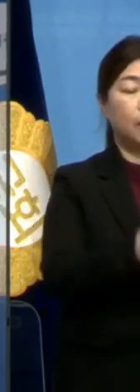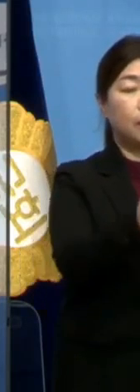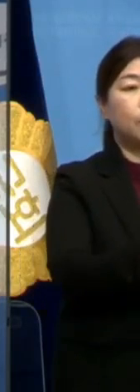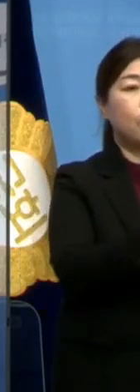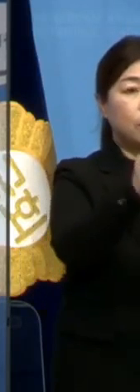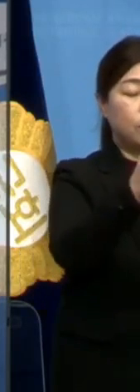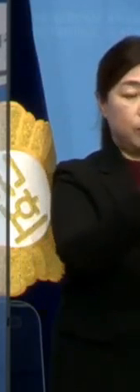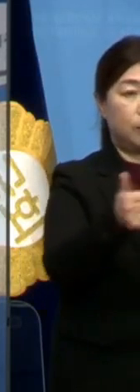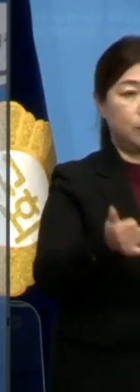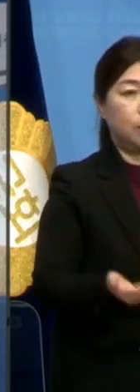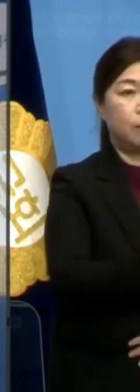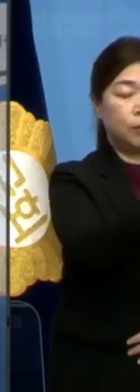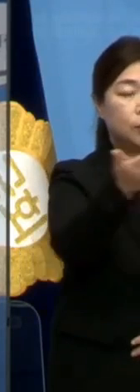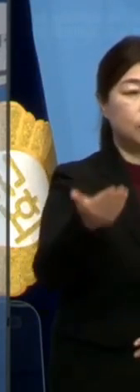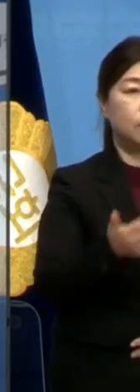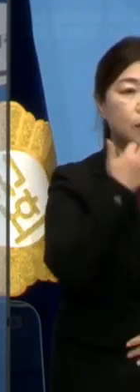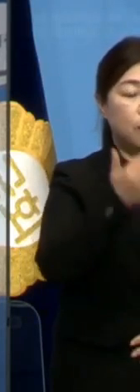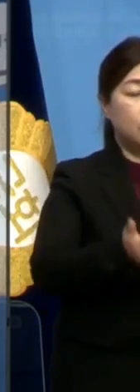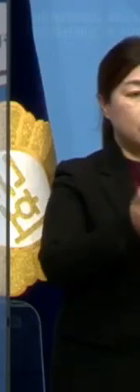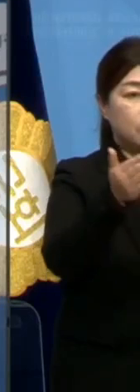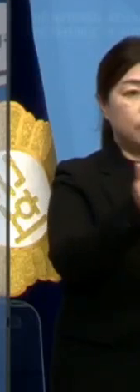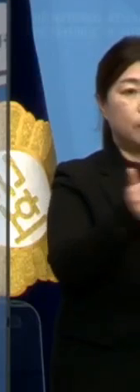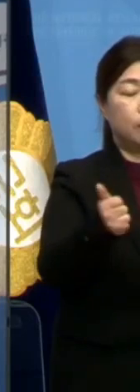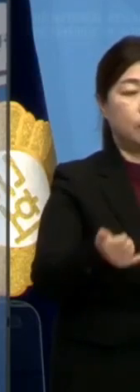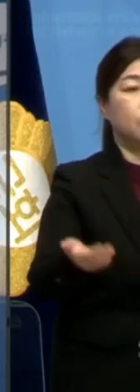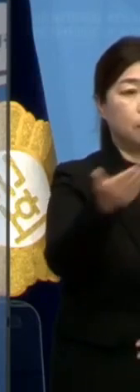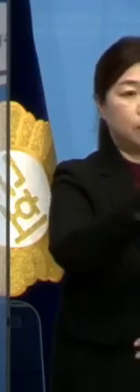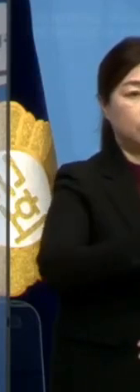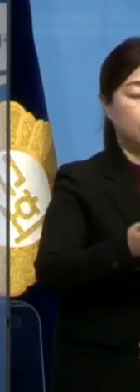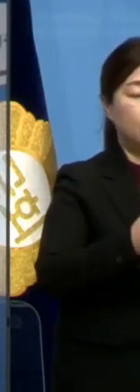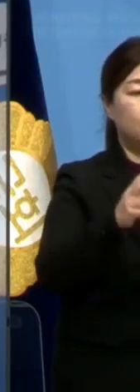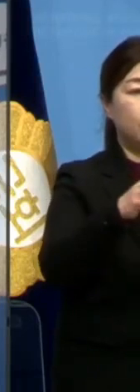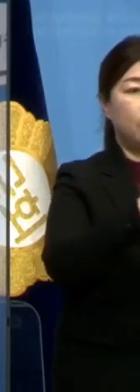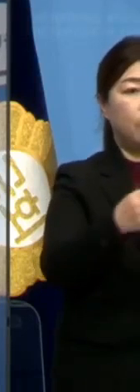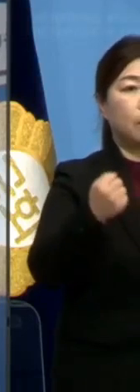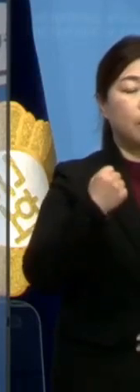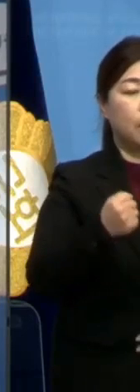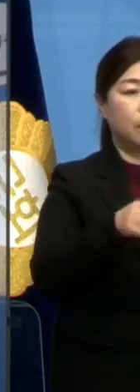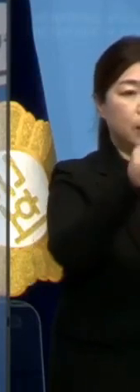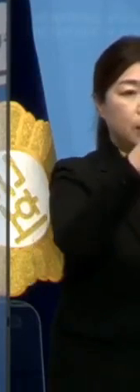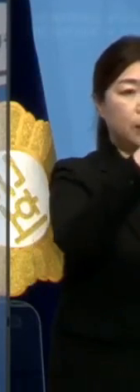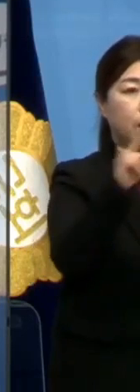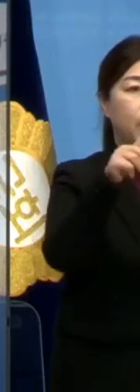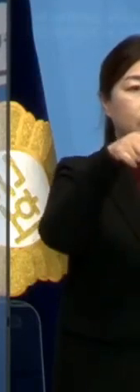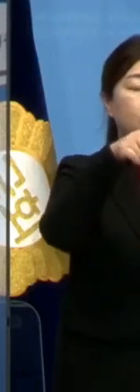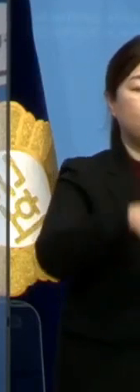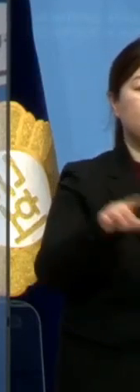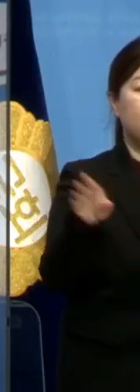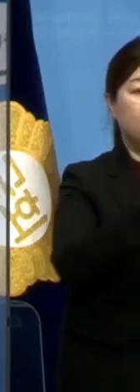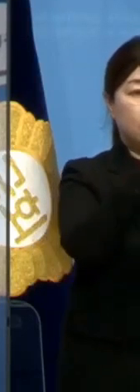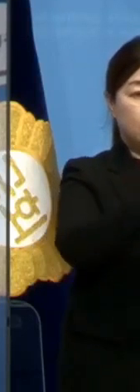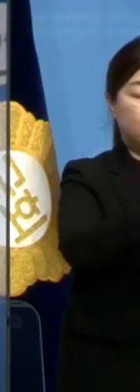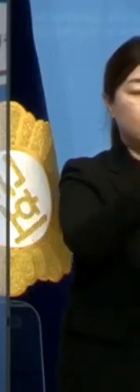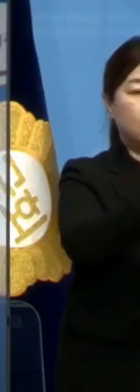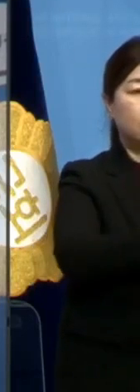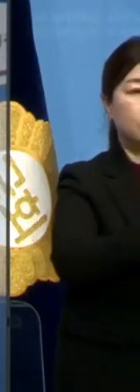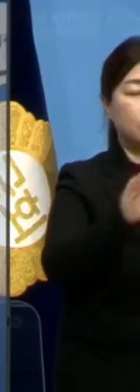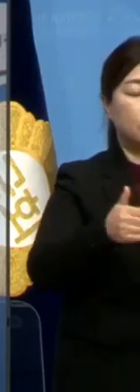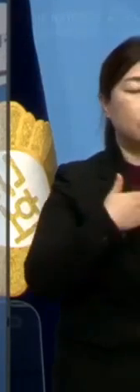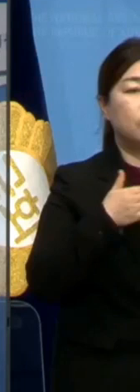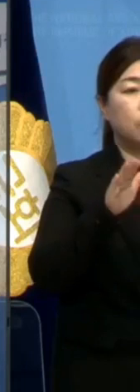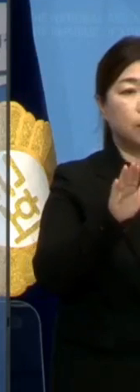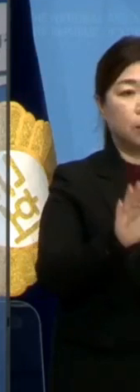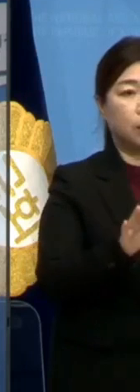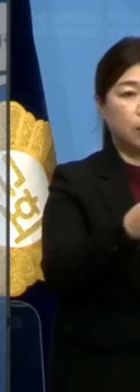존경하는 국민 여러분, 서울 시민 여러분, 국민의당 이태규 사무총장입니다. 저는